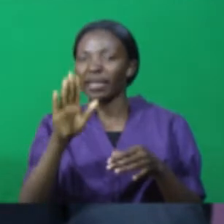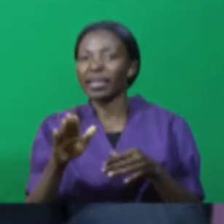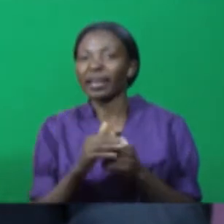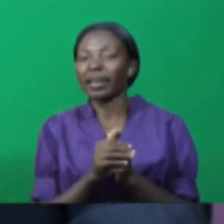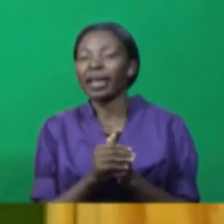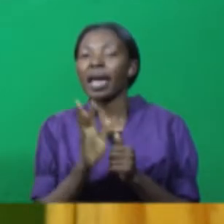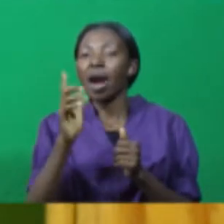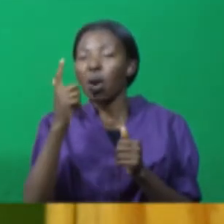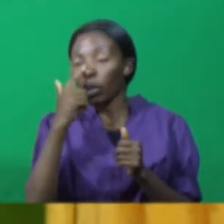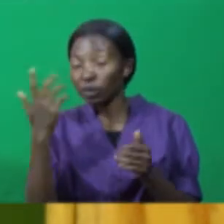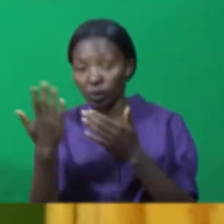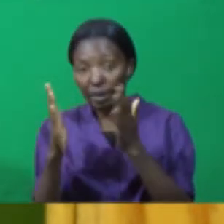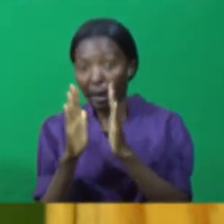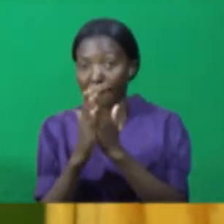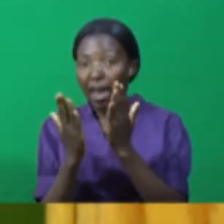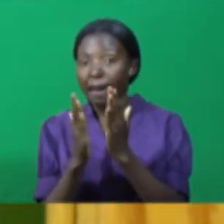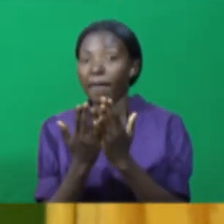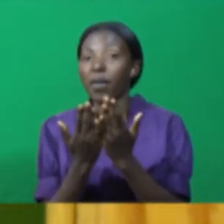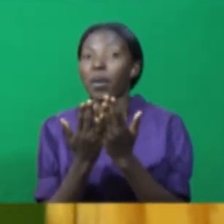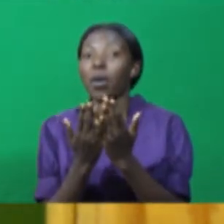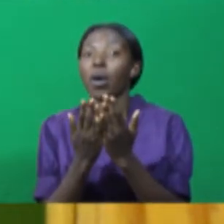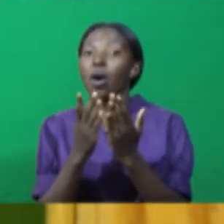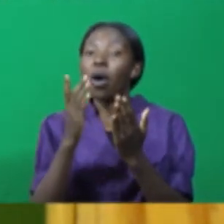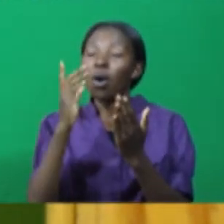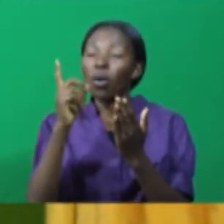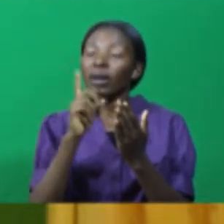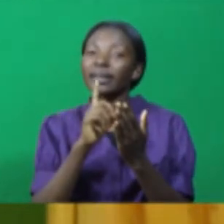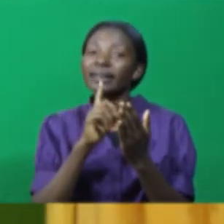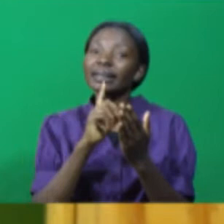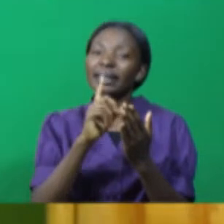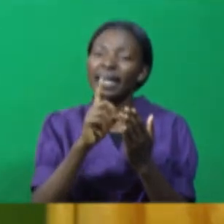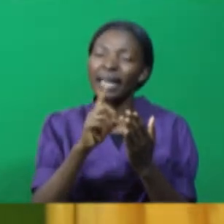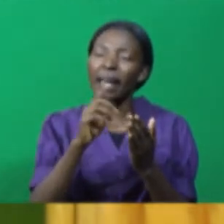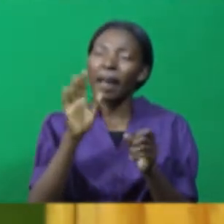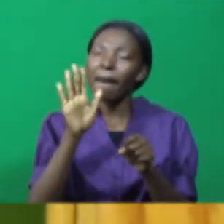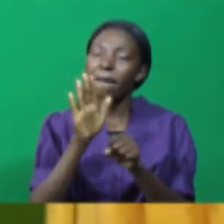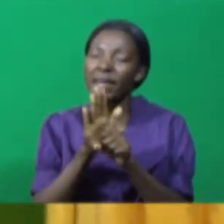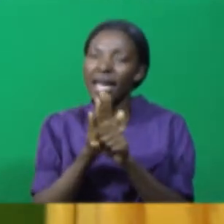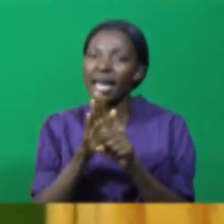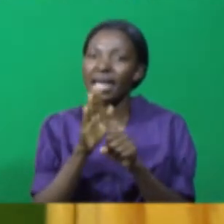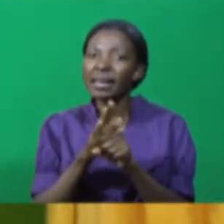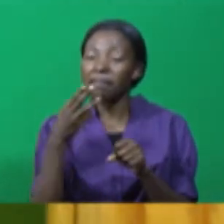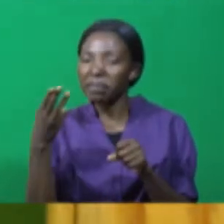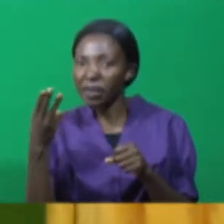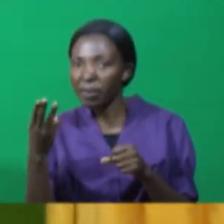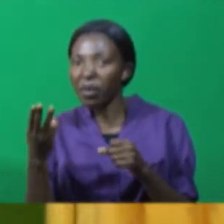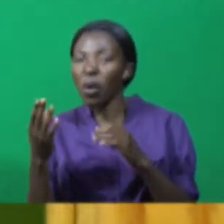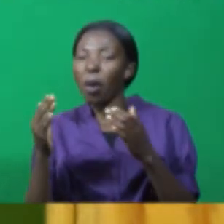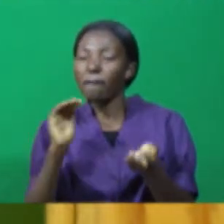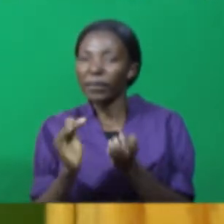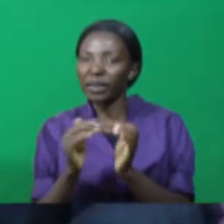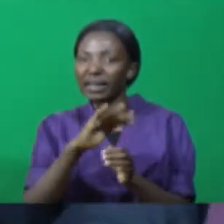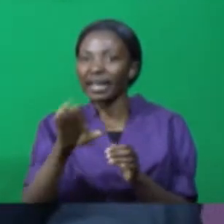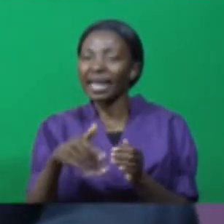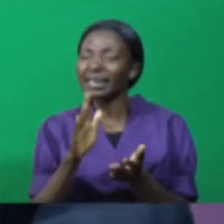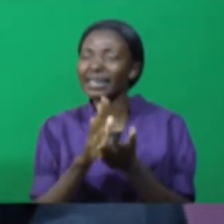munu nga angu tika na akaviringa baibirika. Eh. Parinoti wari kwa tiri waka wanda. Oto nzukisisa kuti waka wanda. Unudiri kumbira utango wana ngirosi. Ayewa pastor. Eh.